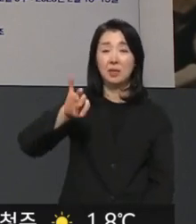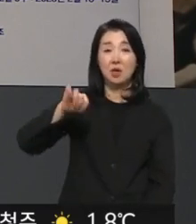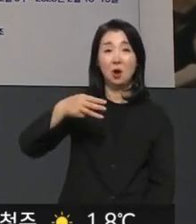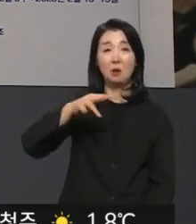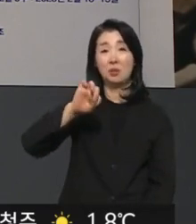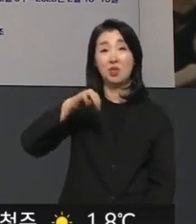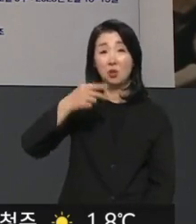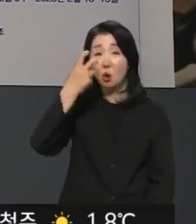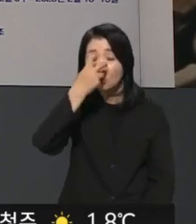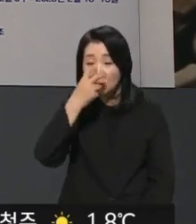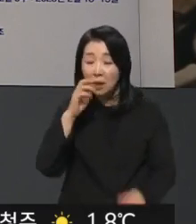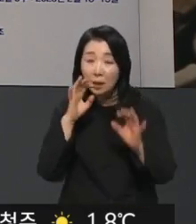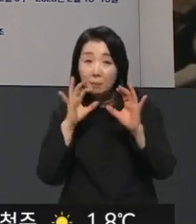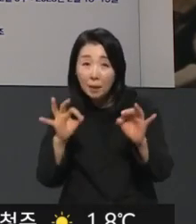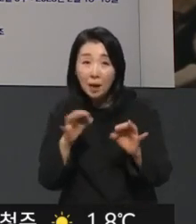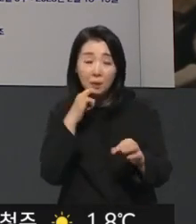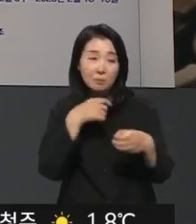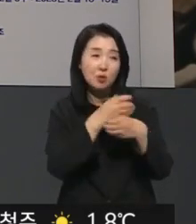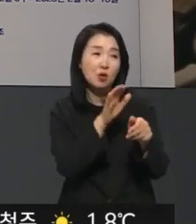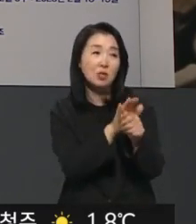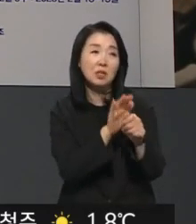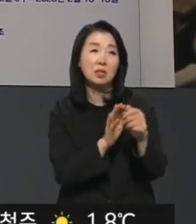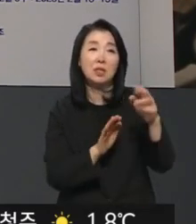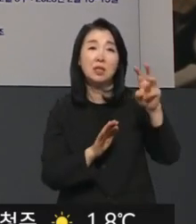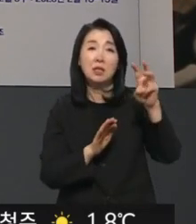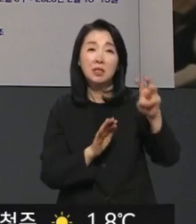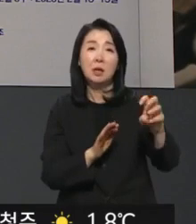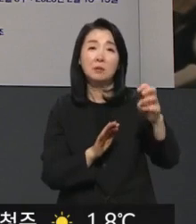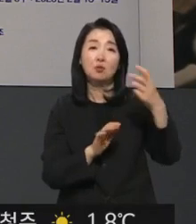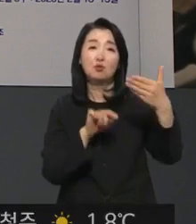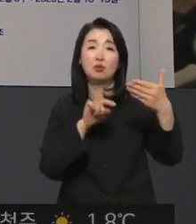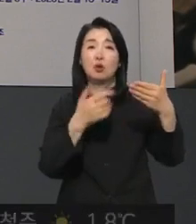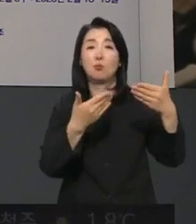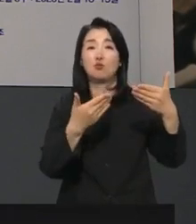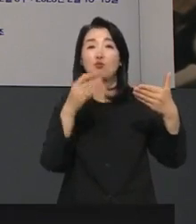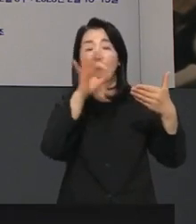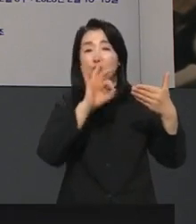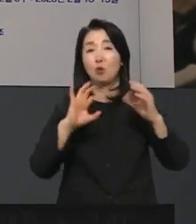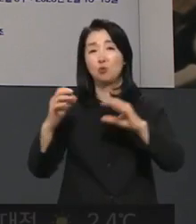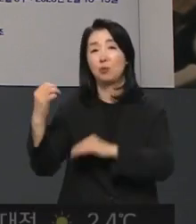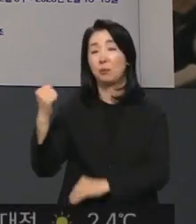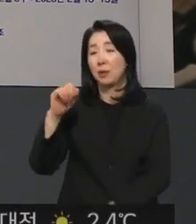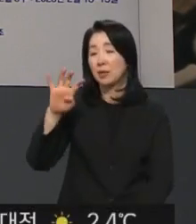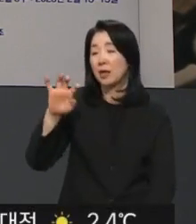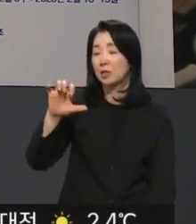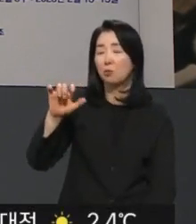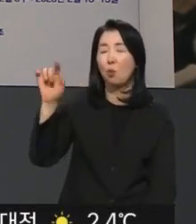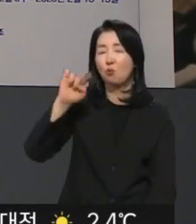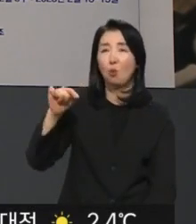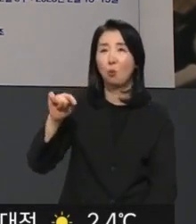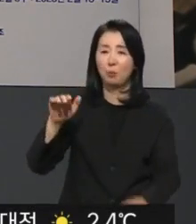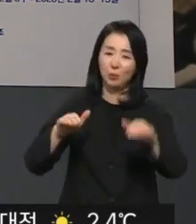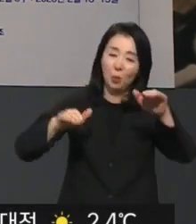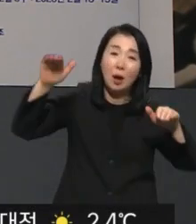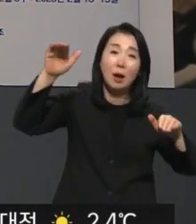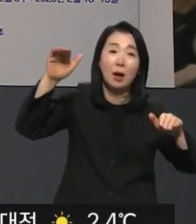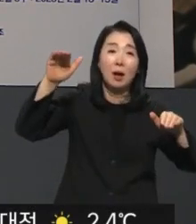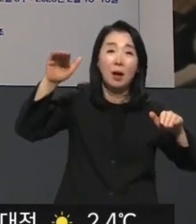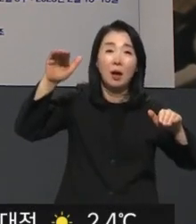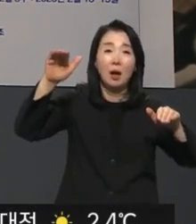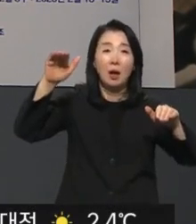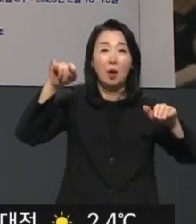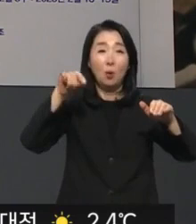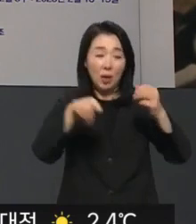결과입니다. 민주당 지지율 39.9%로 국민의힘 지지율 45%보다 낮았는데요. 리얼미터